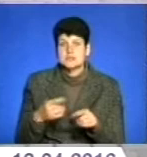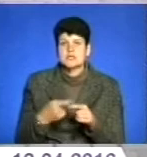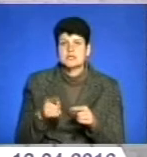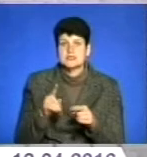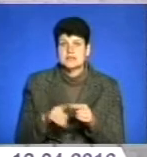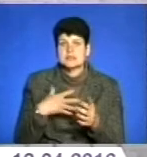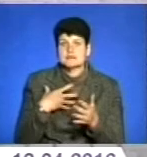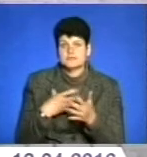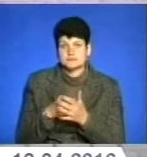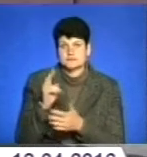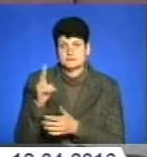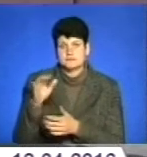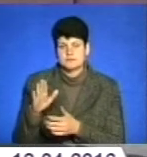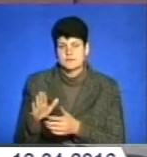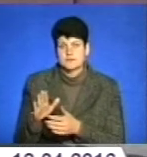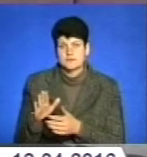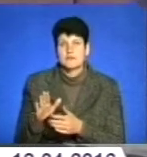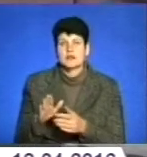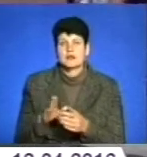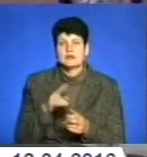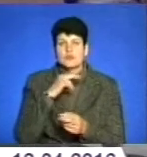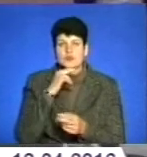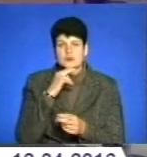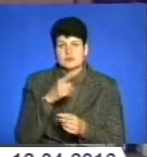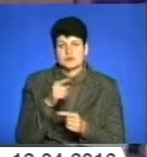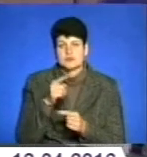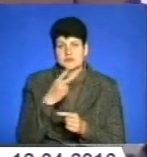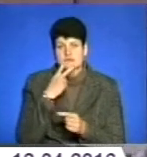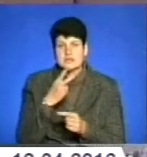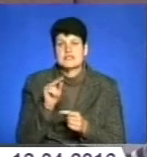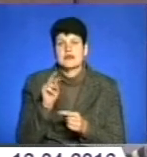– це власна квартира. Звертайте увагу на те, до чого і чим пристібаєте велосипед.